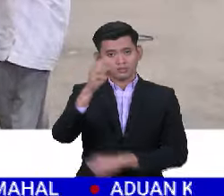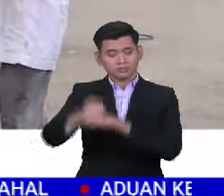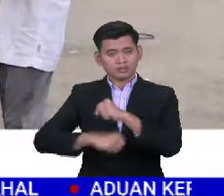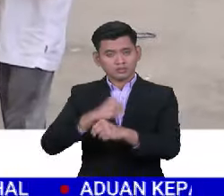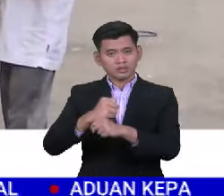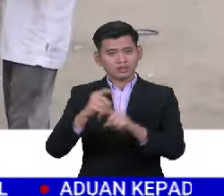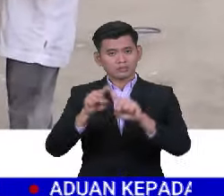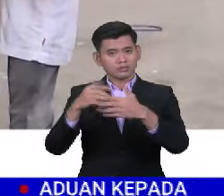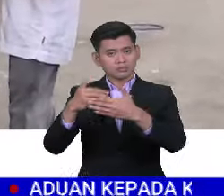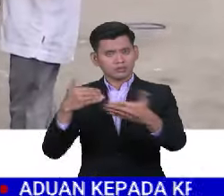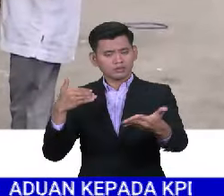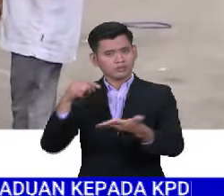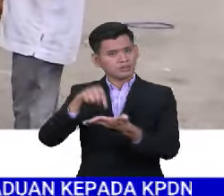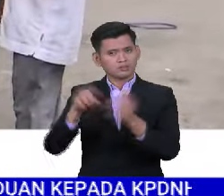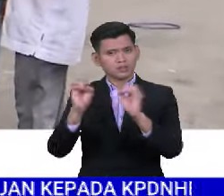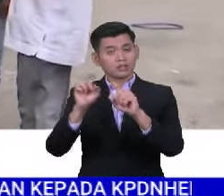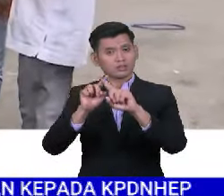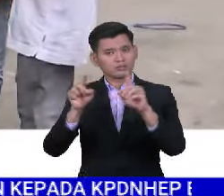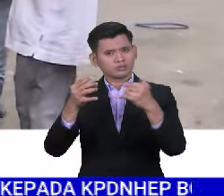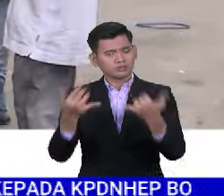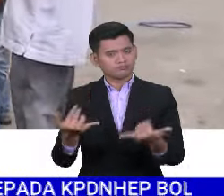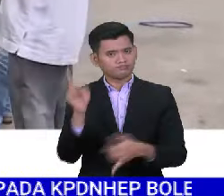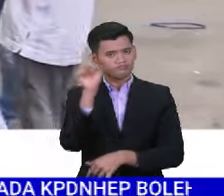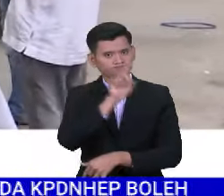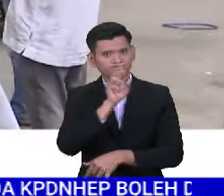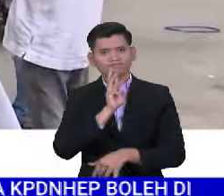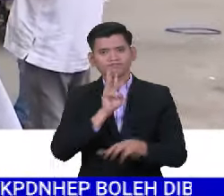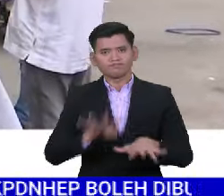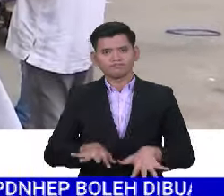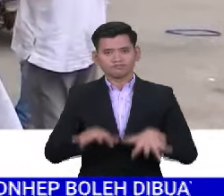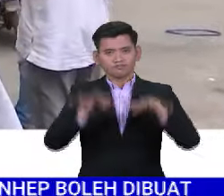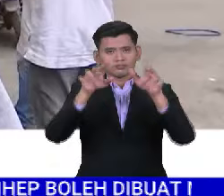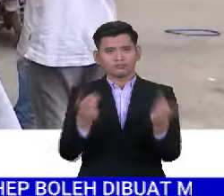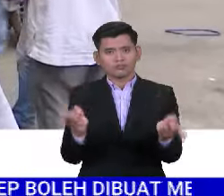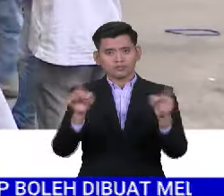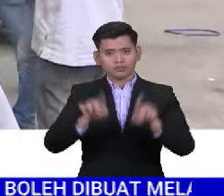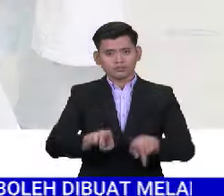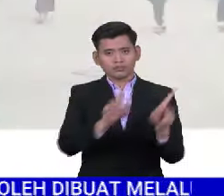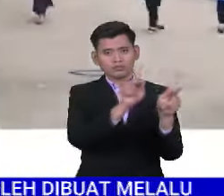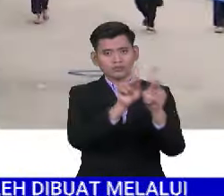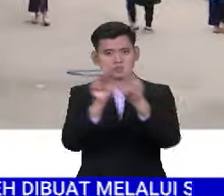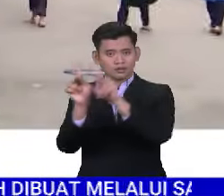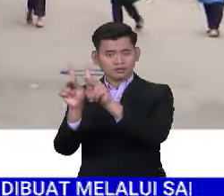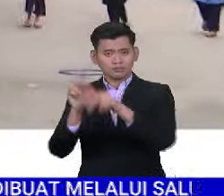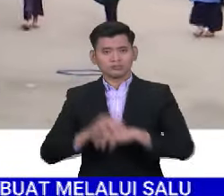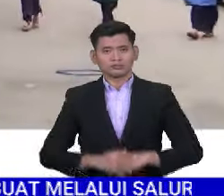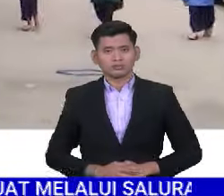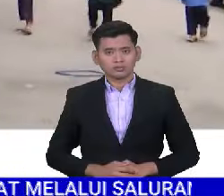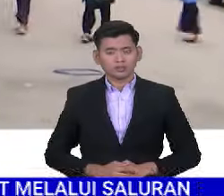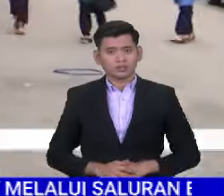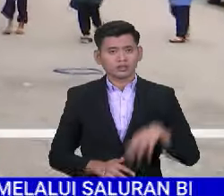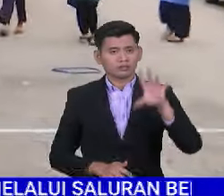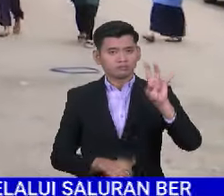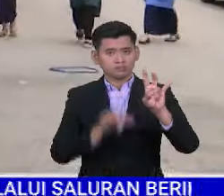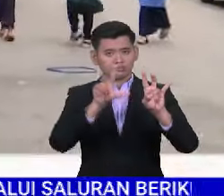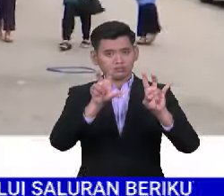tapi kali ini amat dahsyatlah. Banjir tu menimpa atas kampung. Mari pukul 7:30 kami ayam